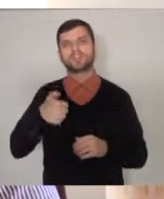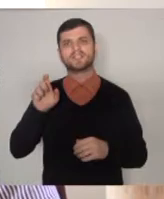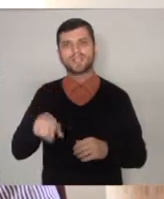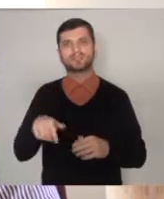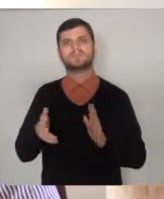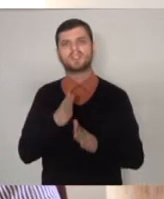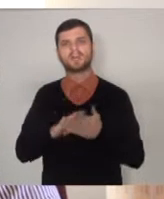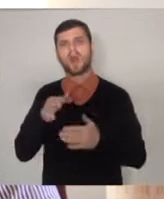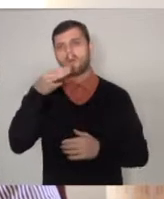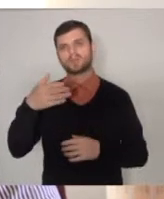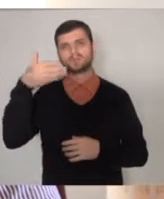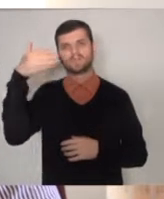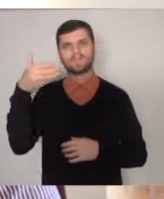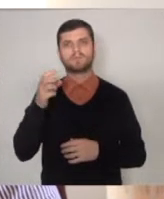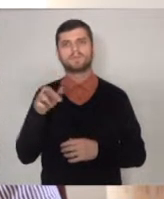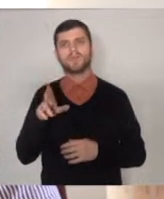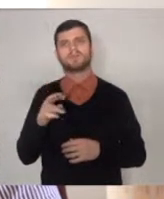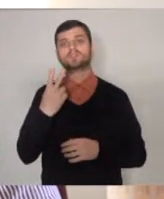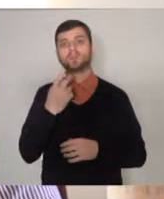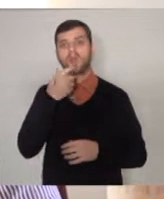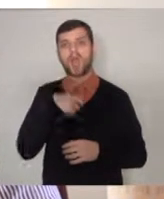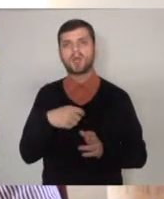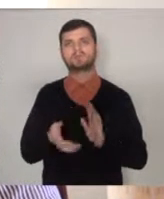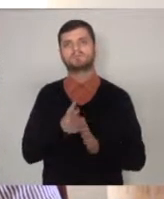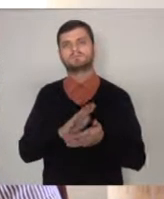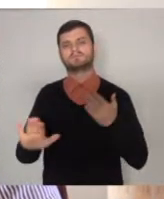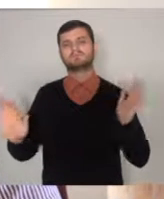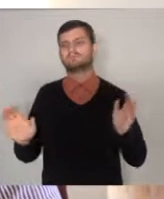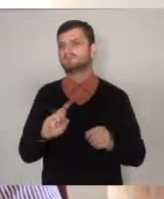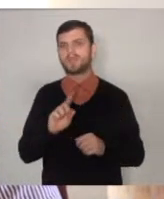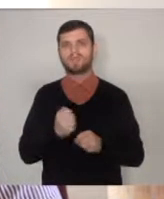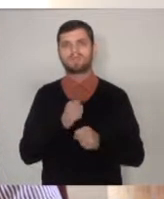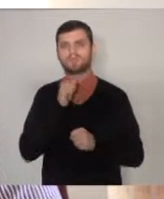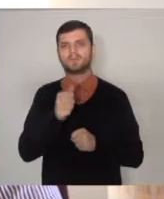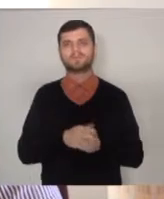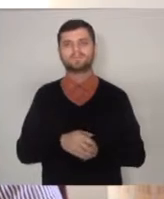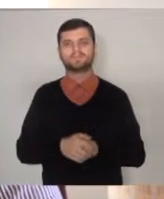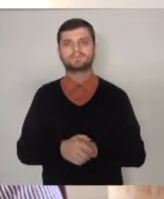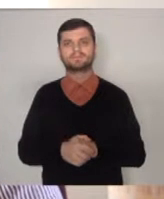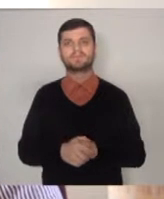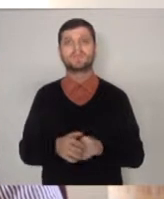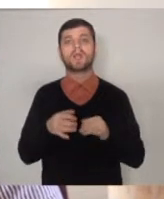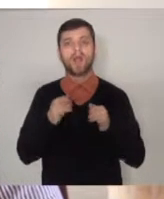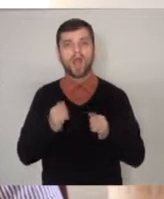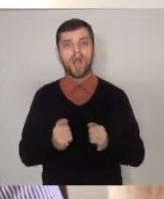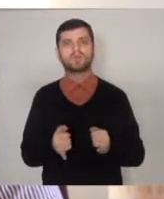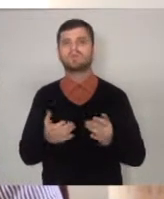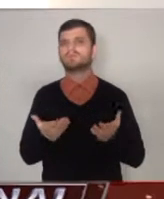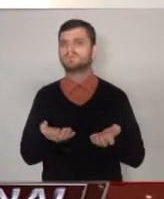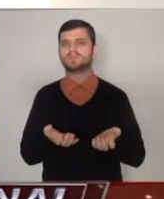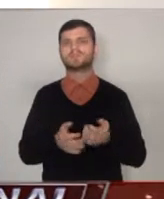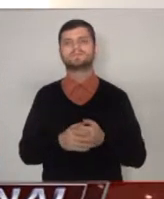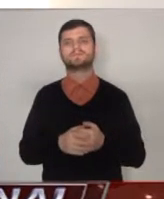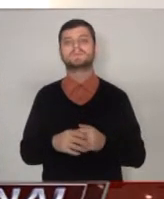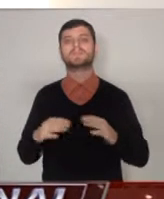nu s-au ținut de cuvânt. Au trecut 2 ani de zile și nu sunt decă... Și la ora actuală, în ce fază? La ora actuală, în satul